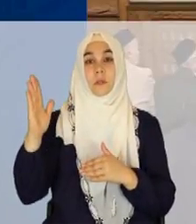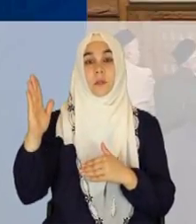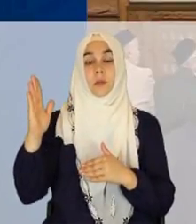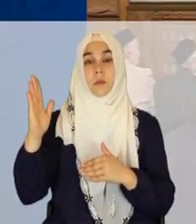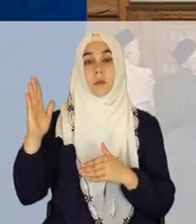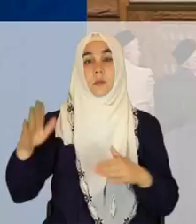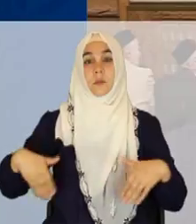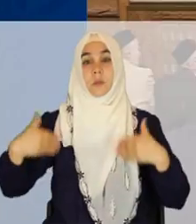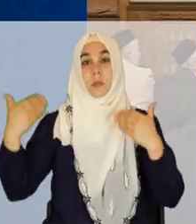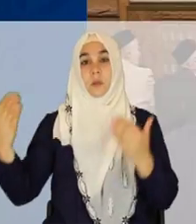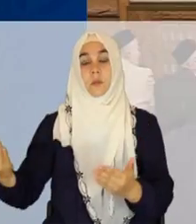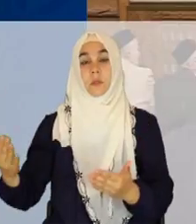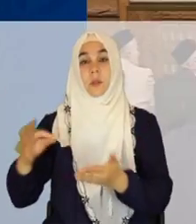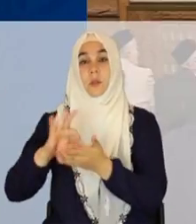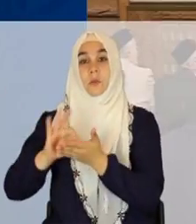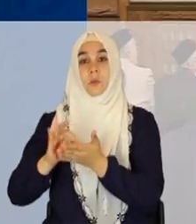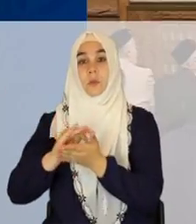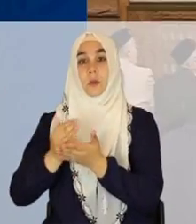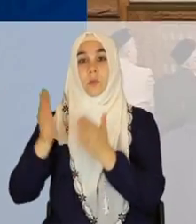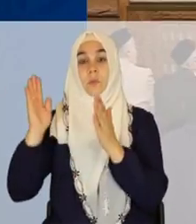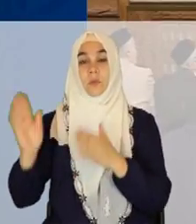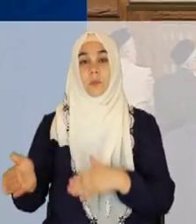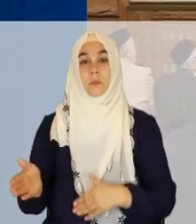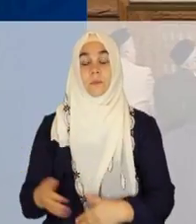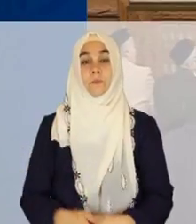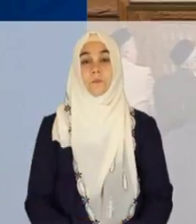Mustafoga salovat va durudlar bo'lsin.